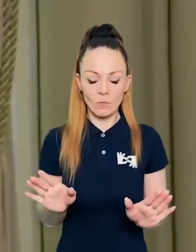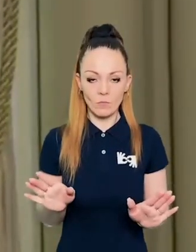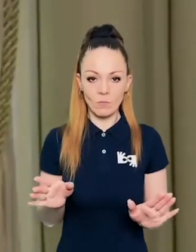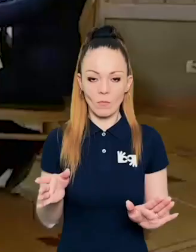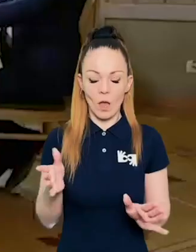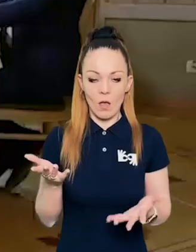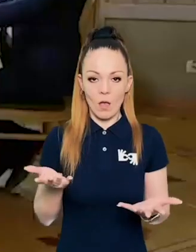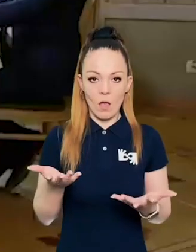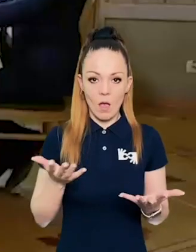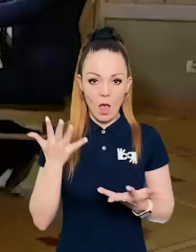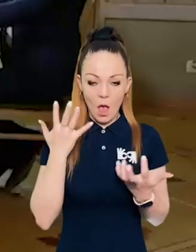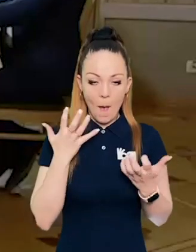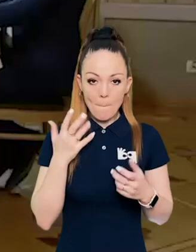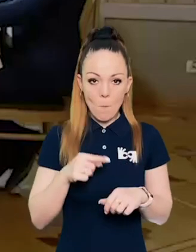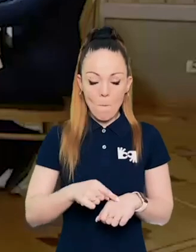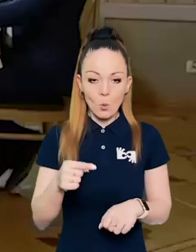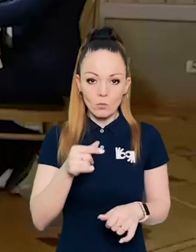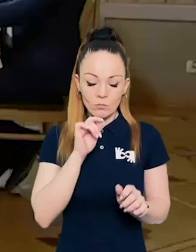почалося.